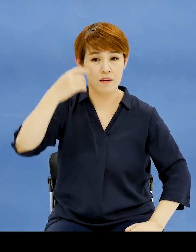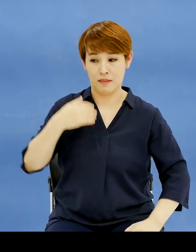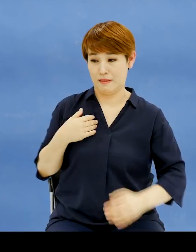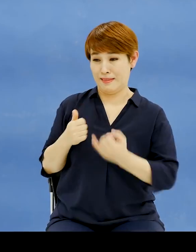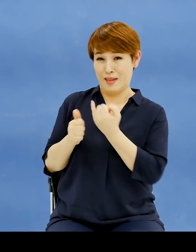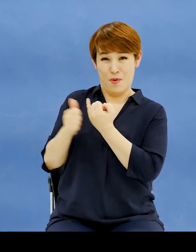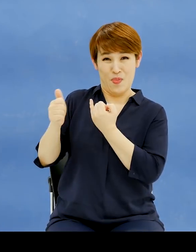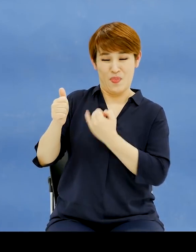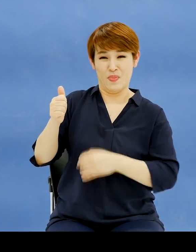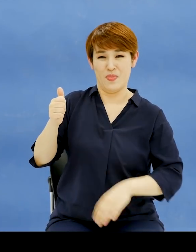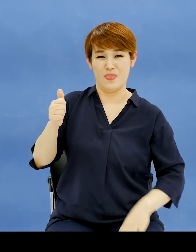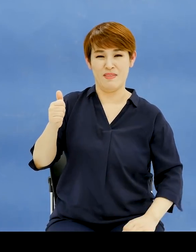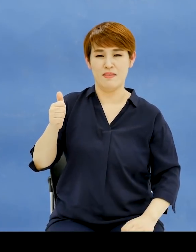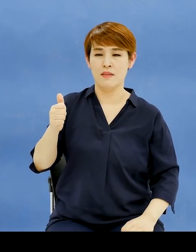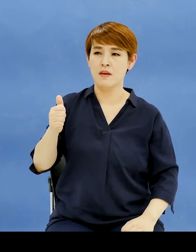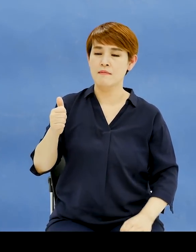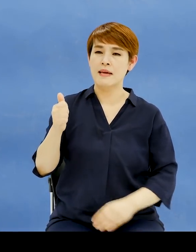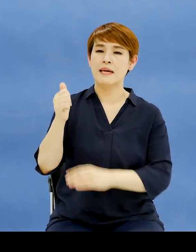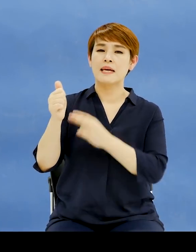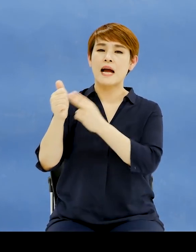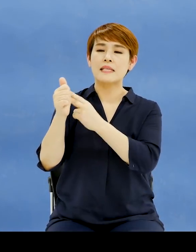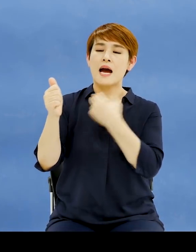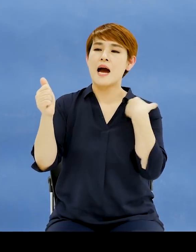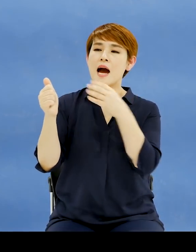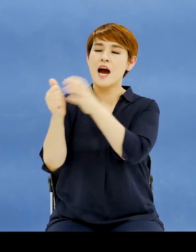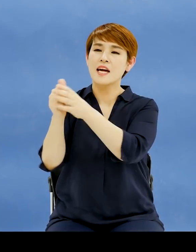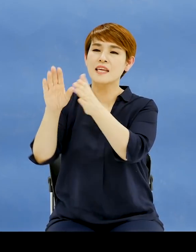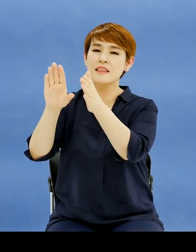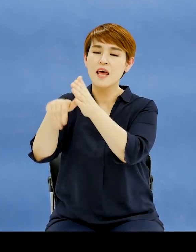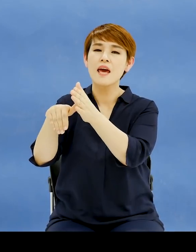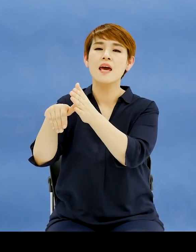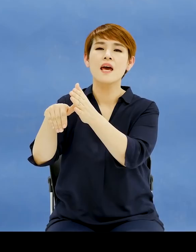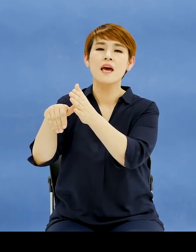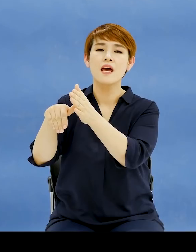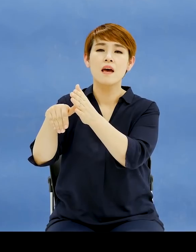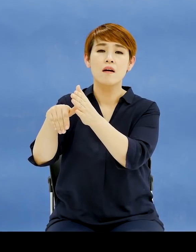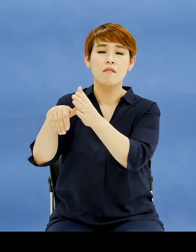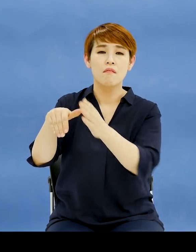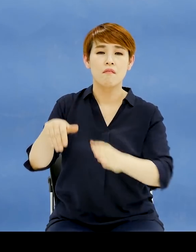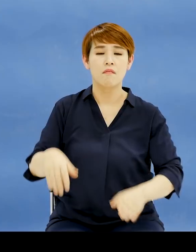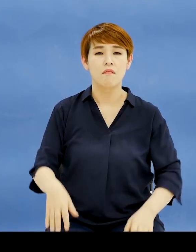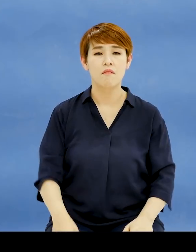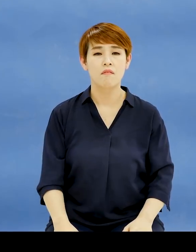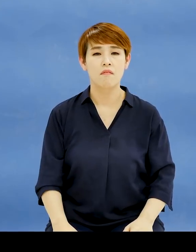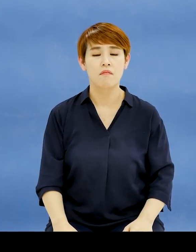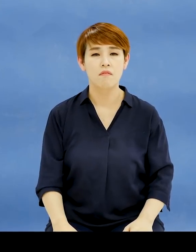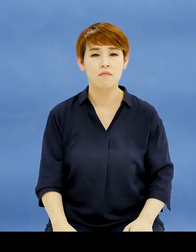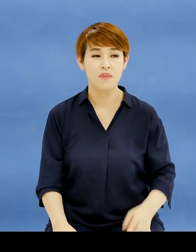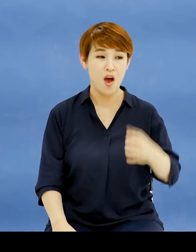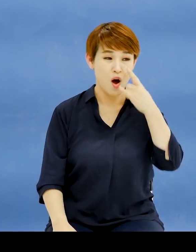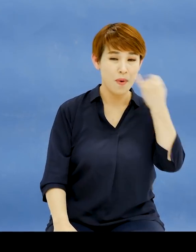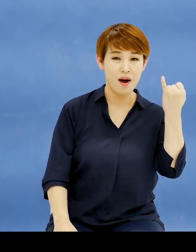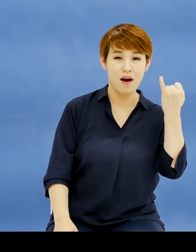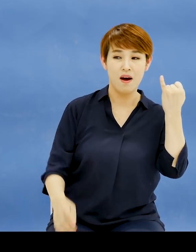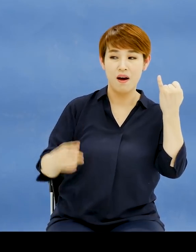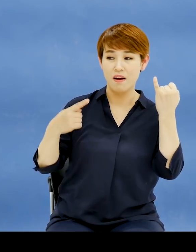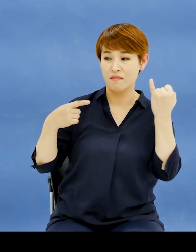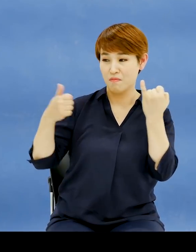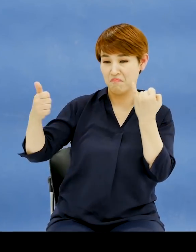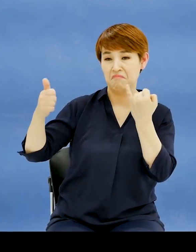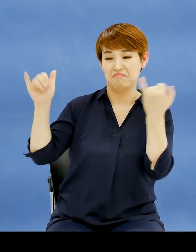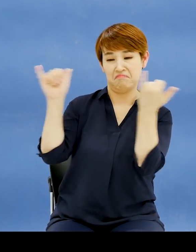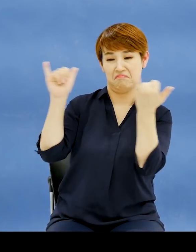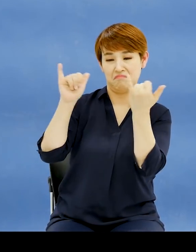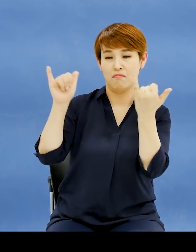저희 목사님이 이제 다시 강사로 한 몇 개월 있다가 올 시간이었는데 저희 어머님이랑 전화하다가 그냥